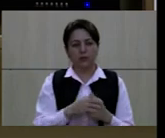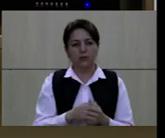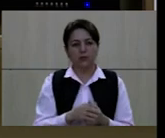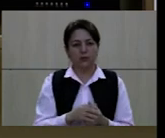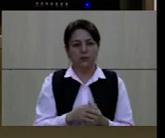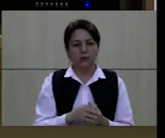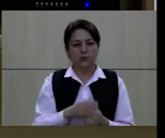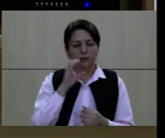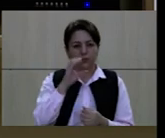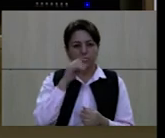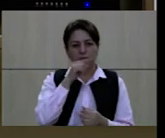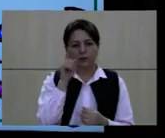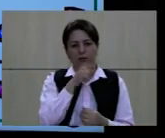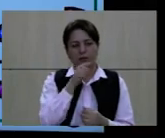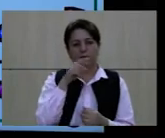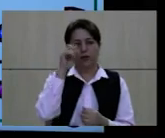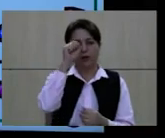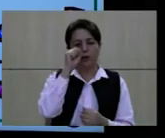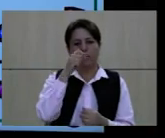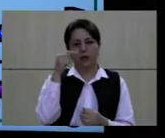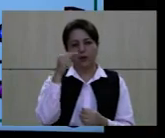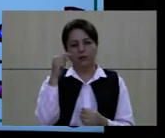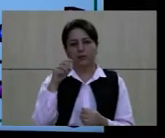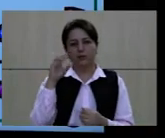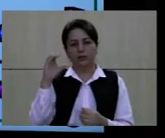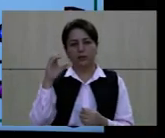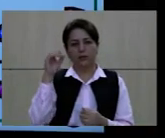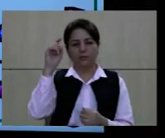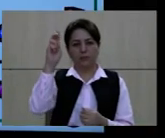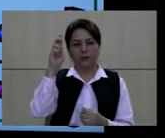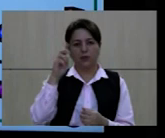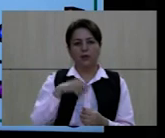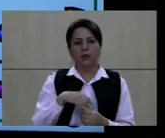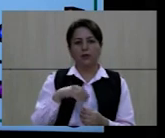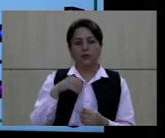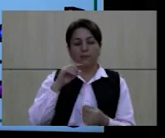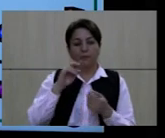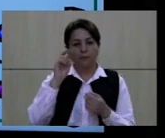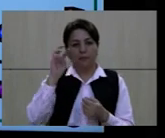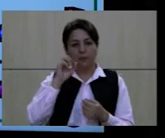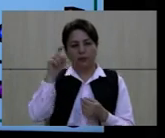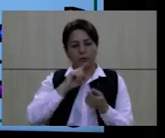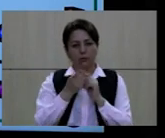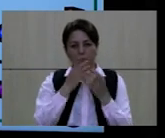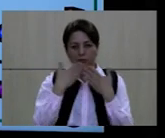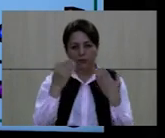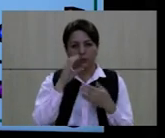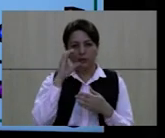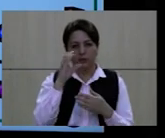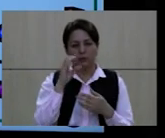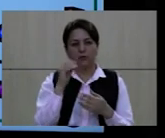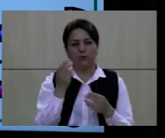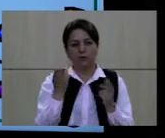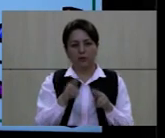oshiriladi. S'dan A, ayru S'dan B. Maharaji o'zgarishsiz S qoladi. Surat